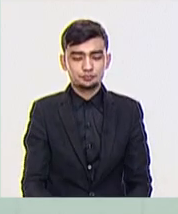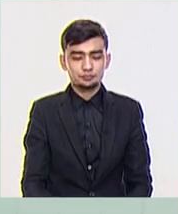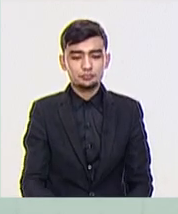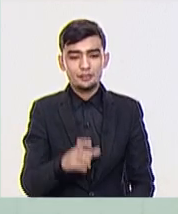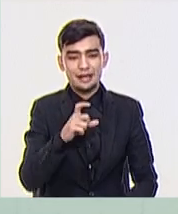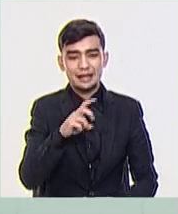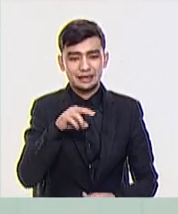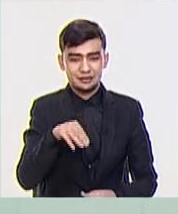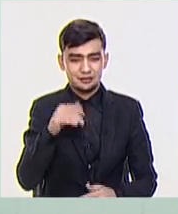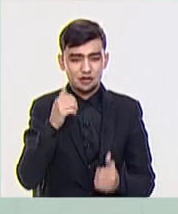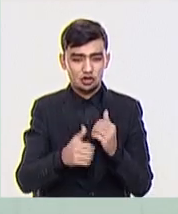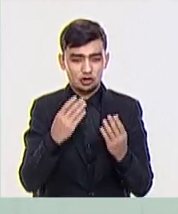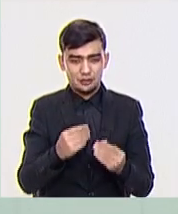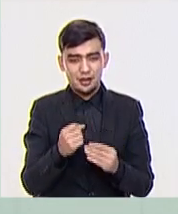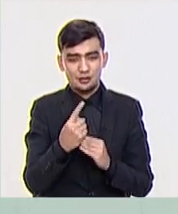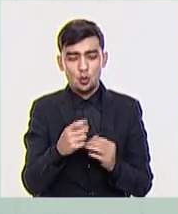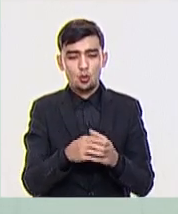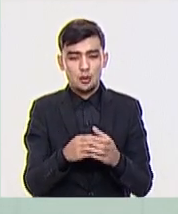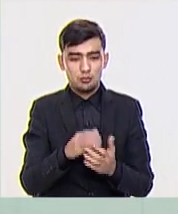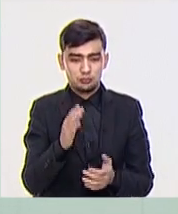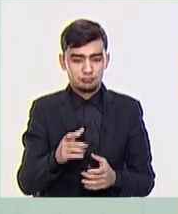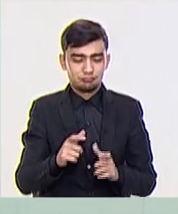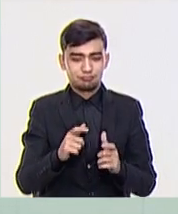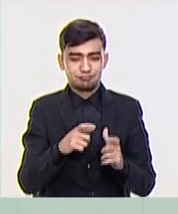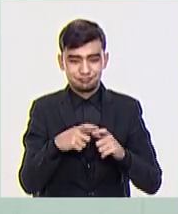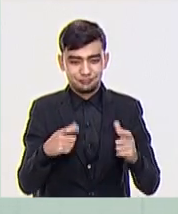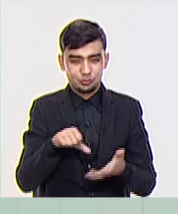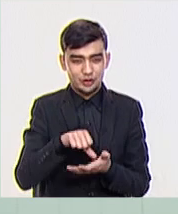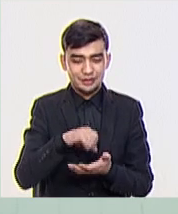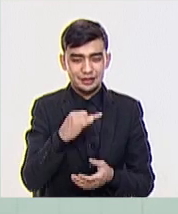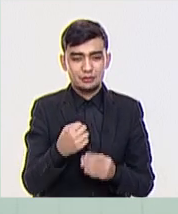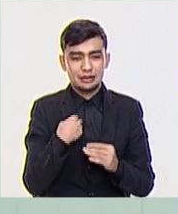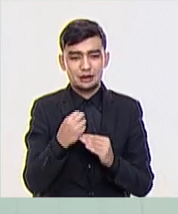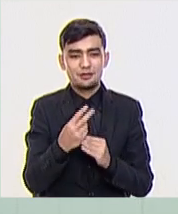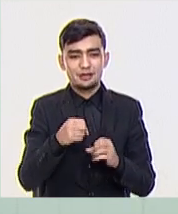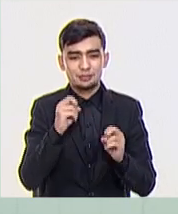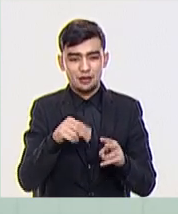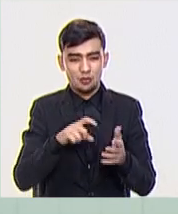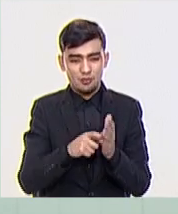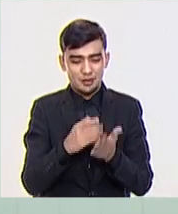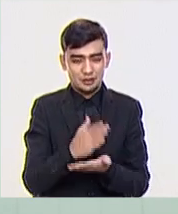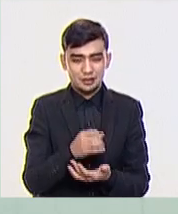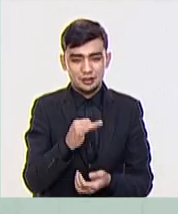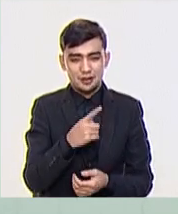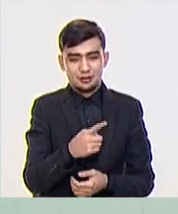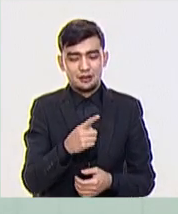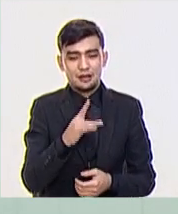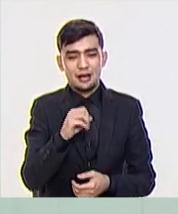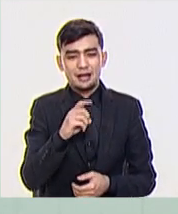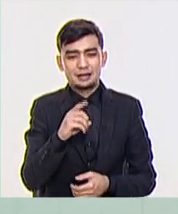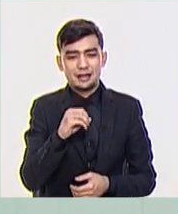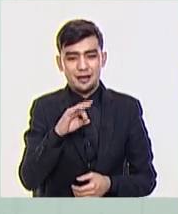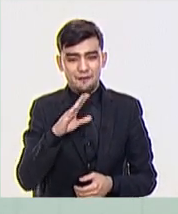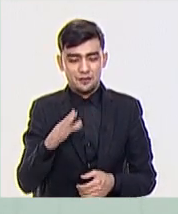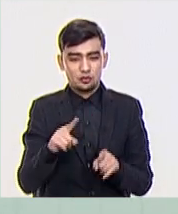ЕНТ будут сдавать ежедневно по 11 групп. Для этого мы подготовили 12 аудиторий. Одну аудиторию как резервную. Кроме того,